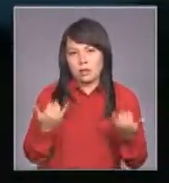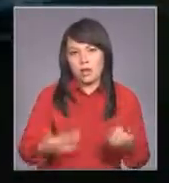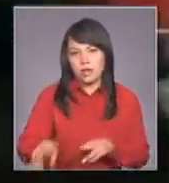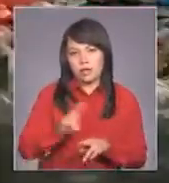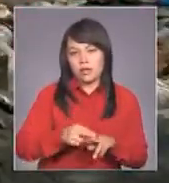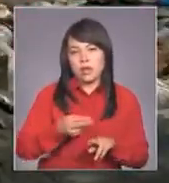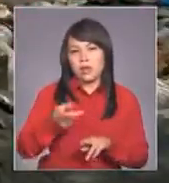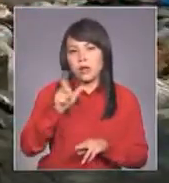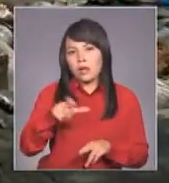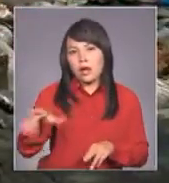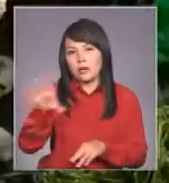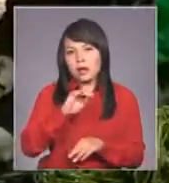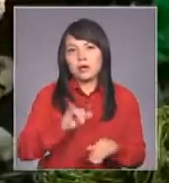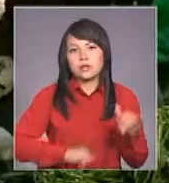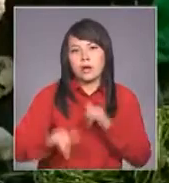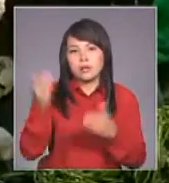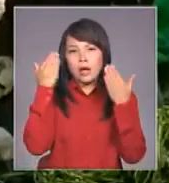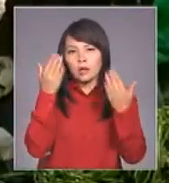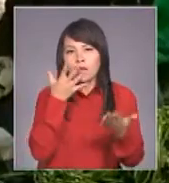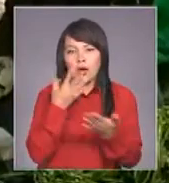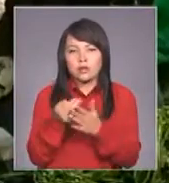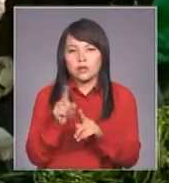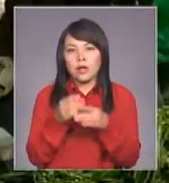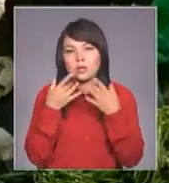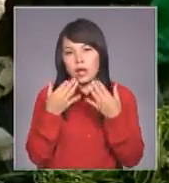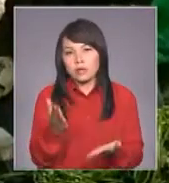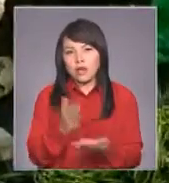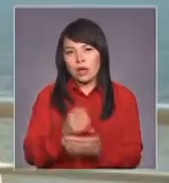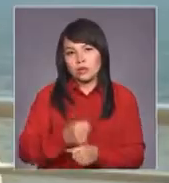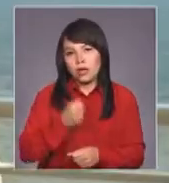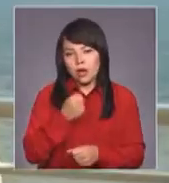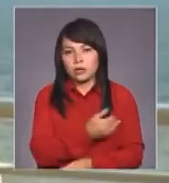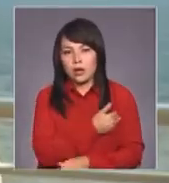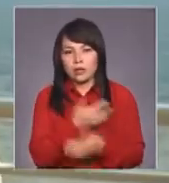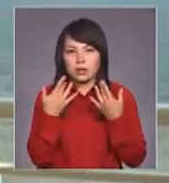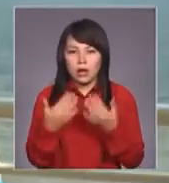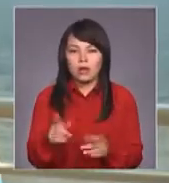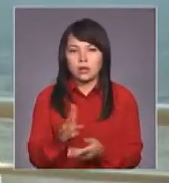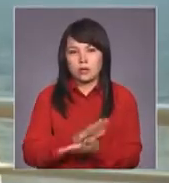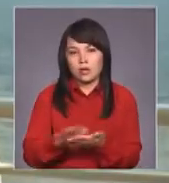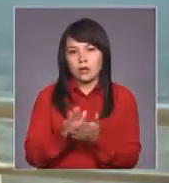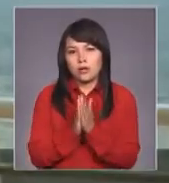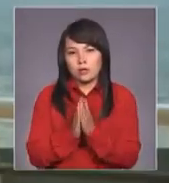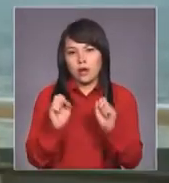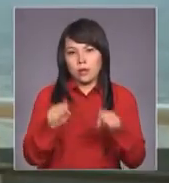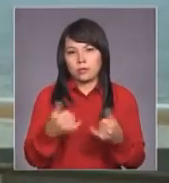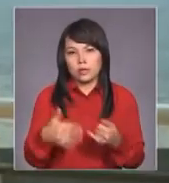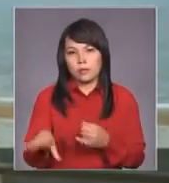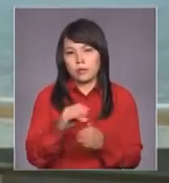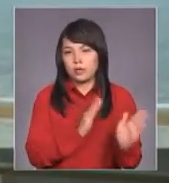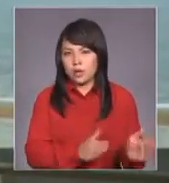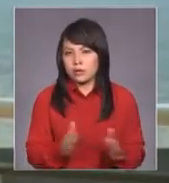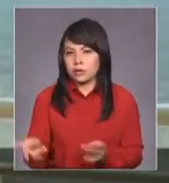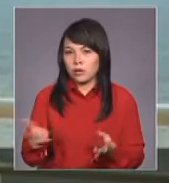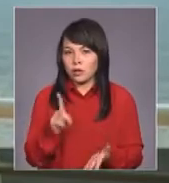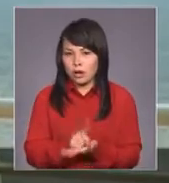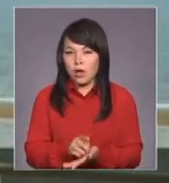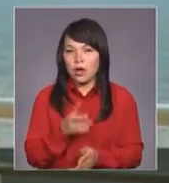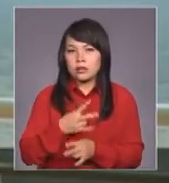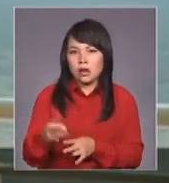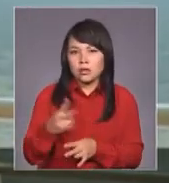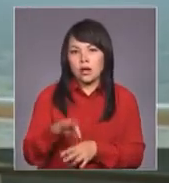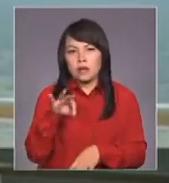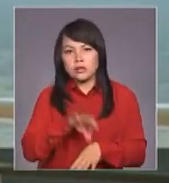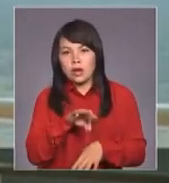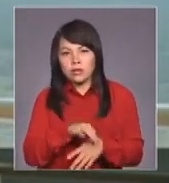Бейрут тұрғындары болса биліктен шұғыл шара қабылдауды талап етуде. Олар мына жағдайды реттеу керек. Әйтпесе жұқпалы